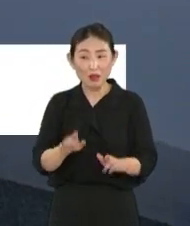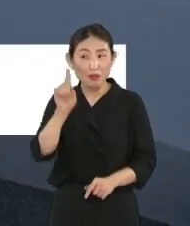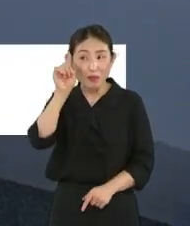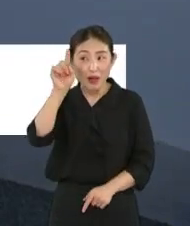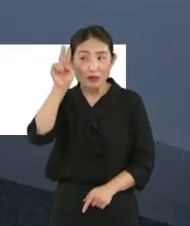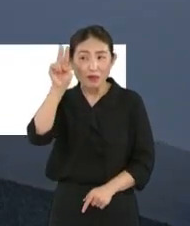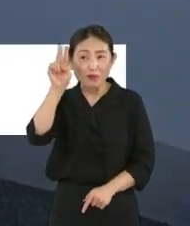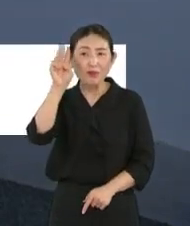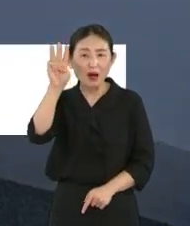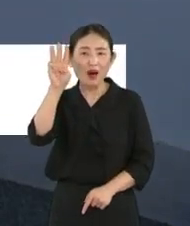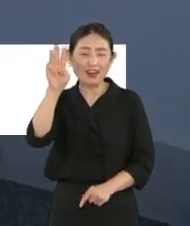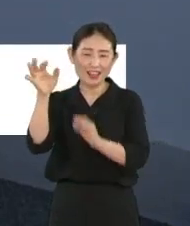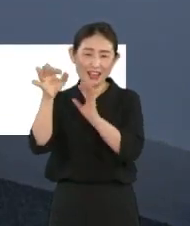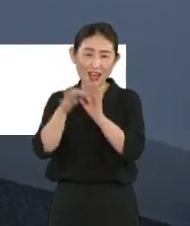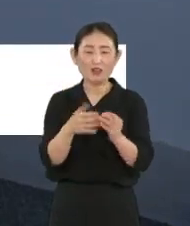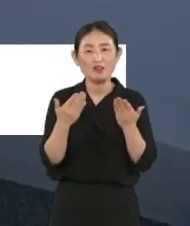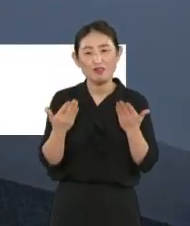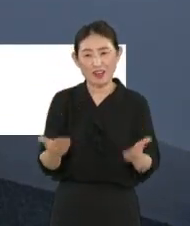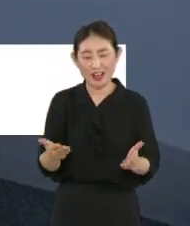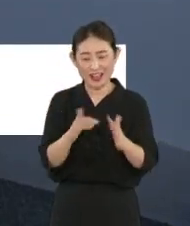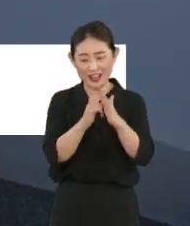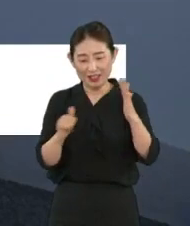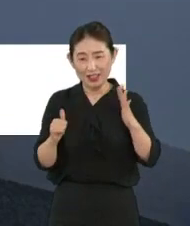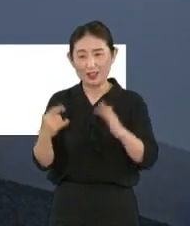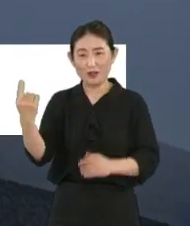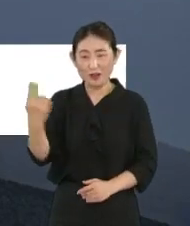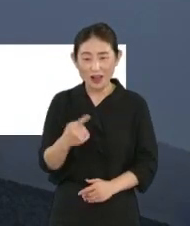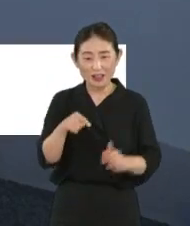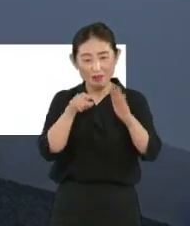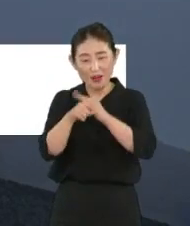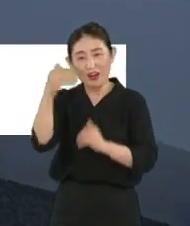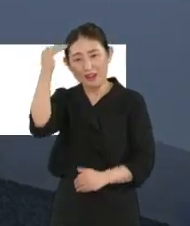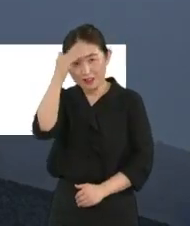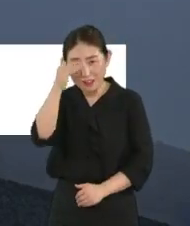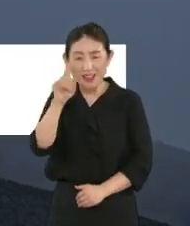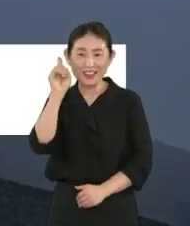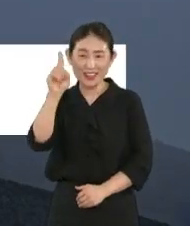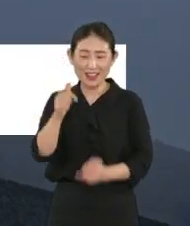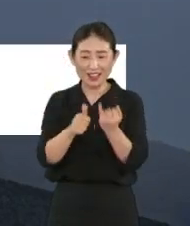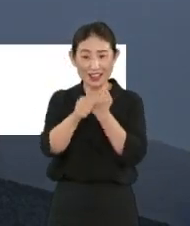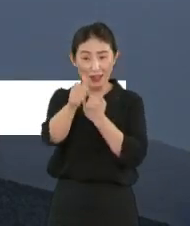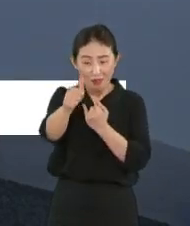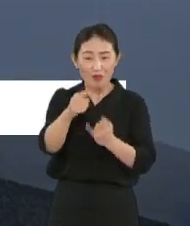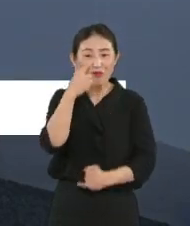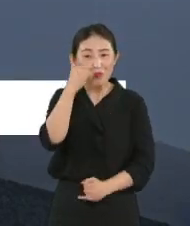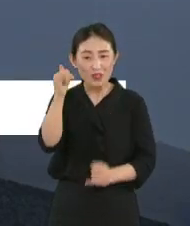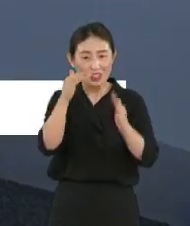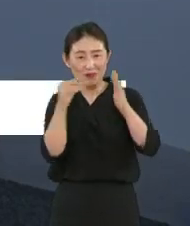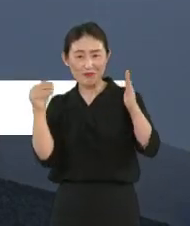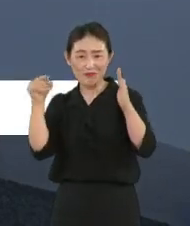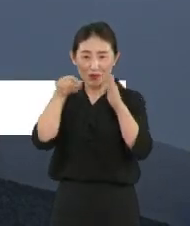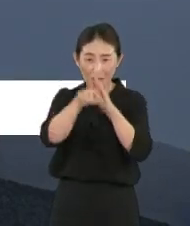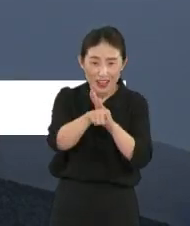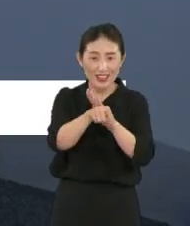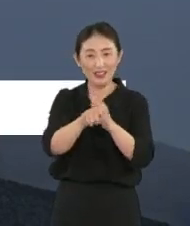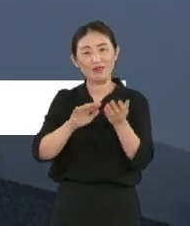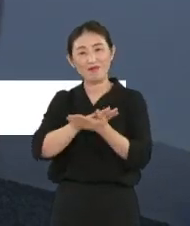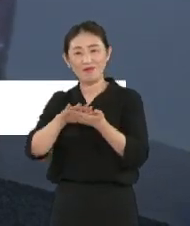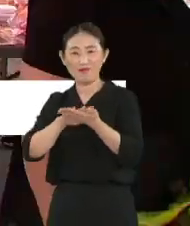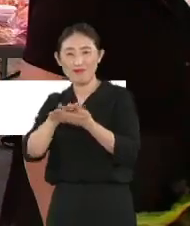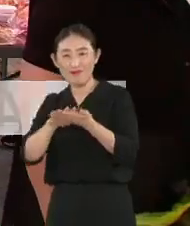오늘은 좀 가족들이랑 편한 시간 보내고 또 내의 렌토 세대의 가서 어떤 15 아니더라고 건실한 번에 01 하려고 하고